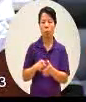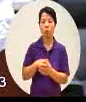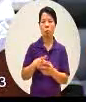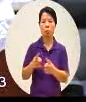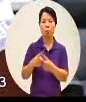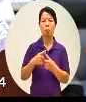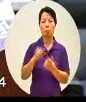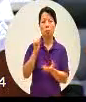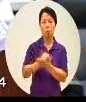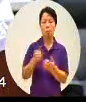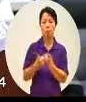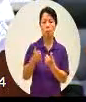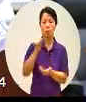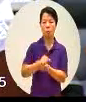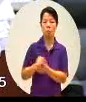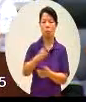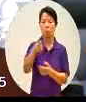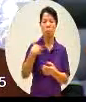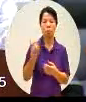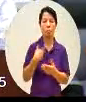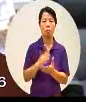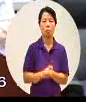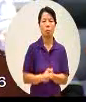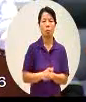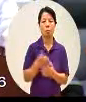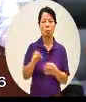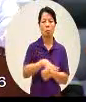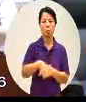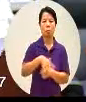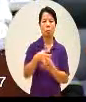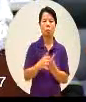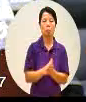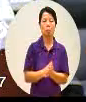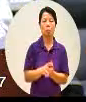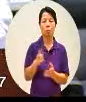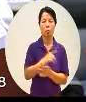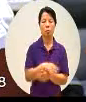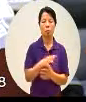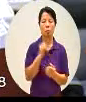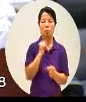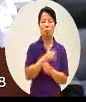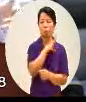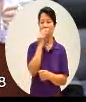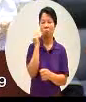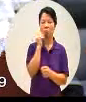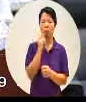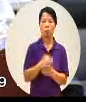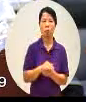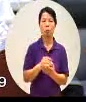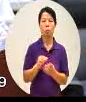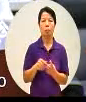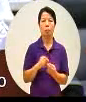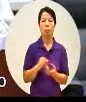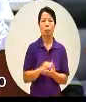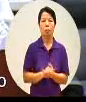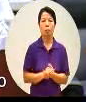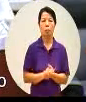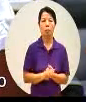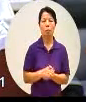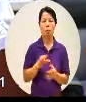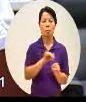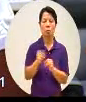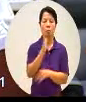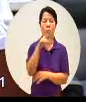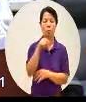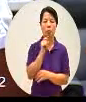录啊？啊，可能你也不知道。我觉得你们单位，你们几个单位很离谱啊！开会了，地震的我甲